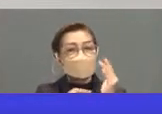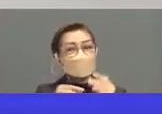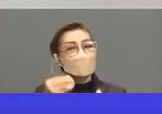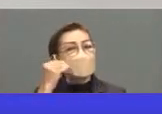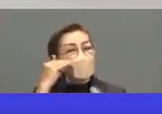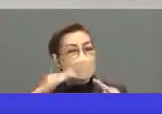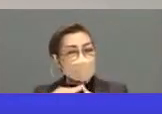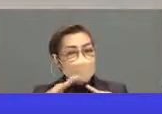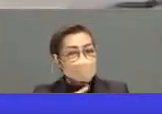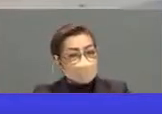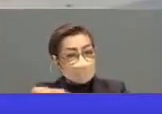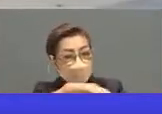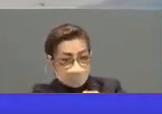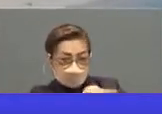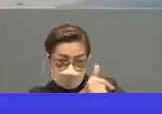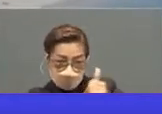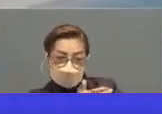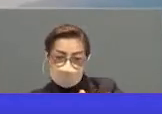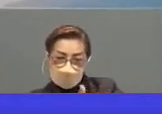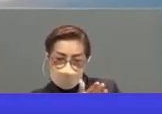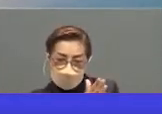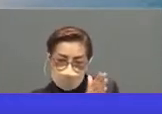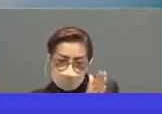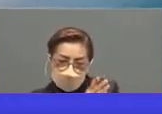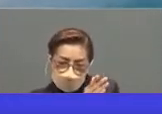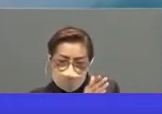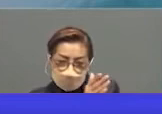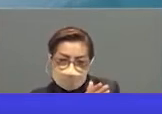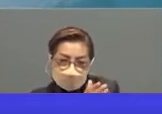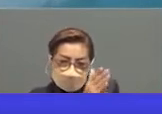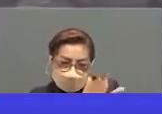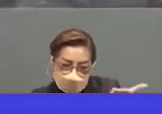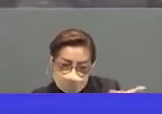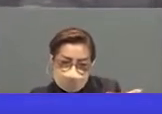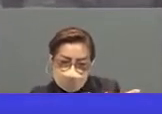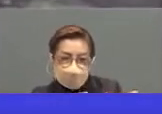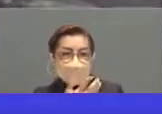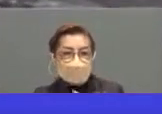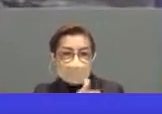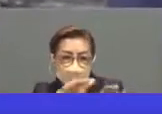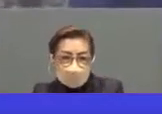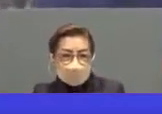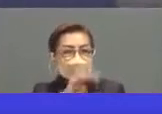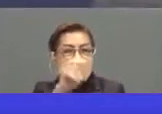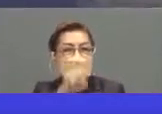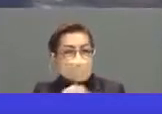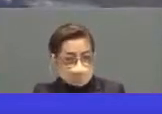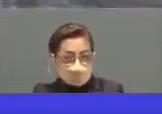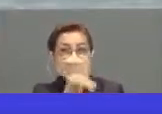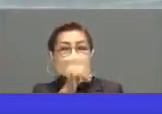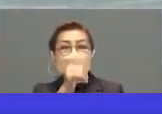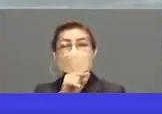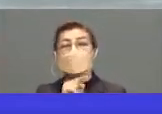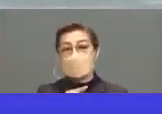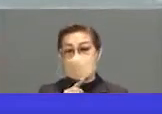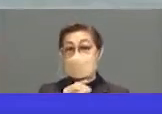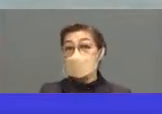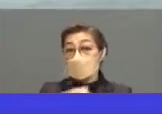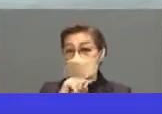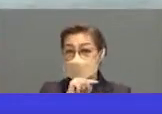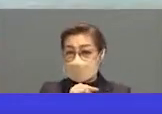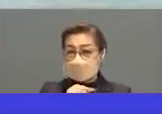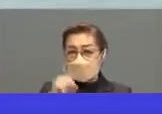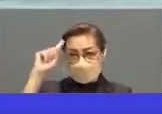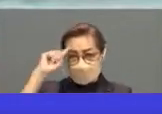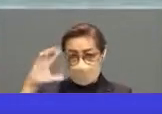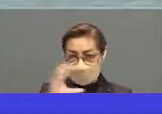กังวลใจอยู่แต่พอตอนนี้ฉันอาการมันเริ่มดีขึ้นครับรัฐบาลเริ่มผ่อนคลายมันกันอะไรๆมากขึ้นแล้วก็การเดินทางภายในประเทศเนี่ยก็คือเดินทางได้ง่าย